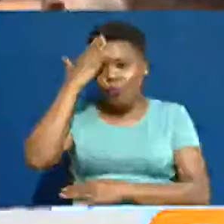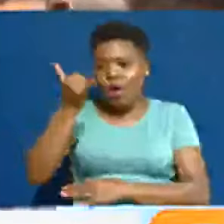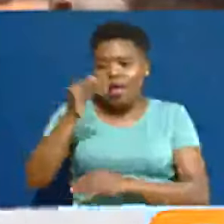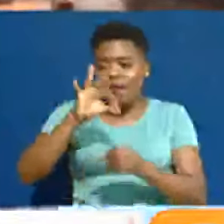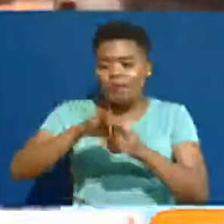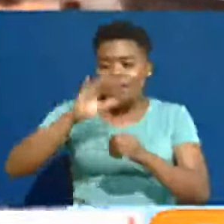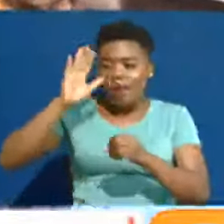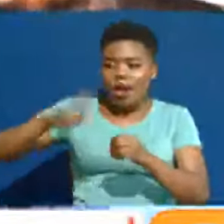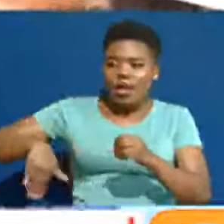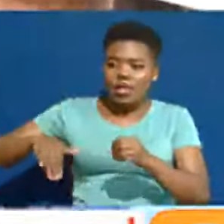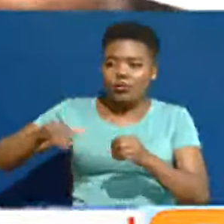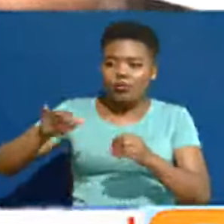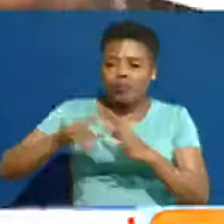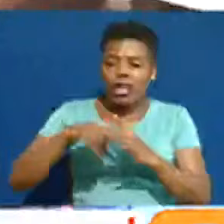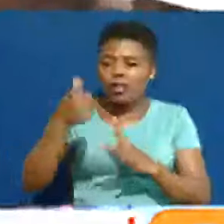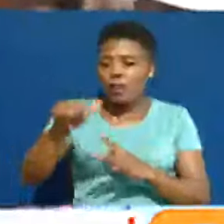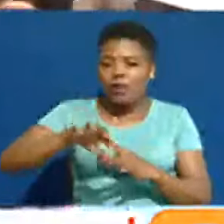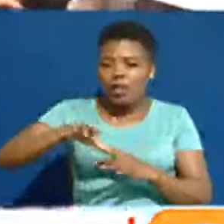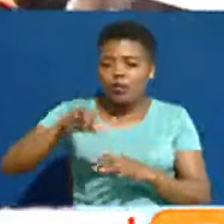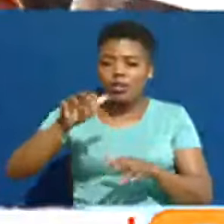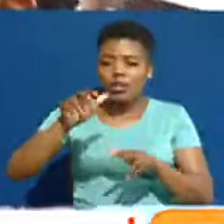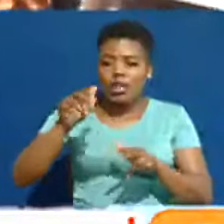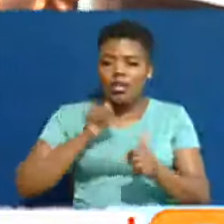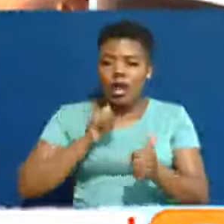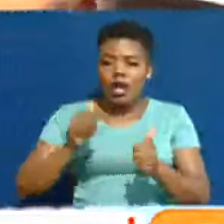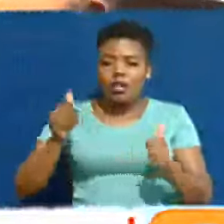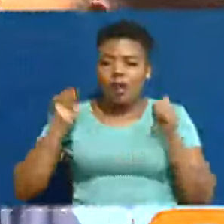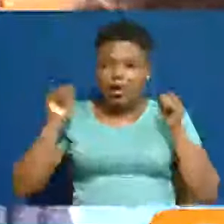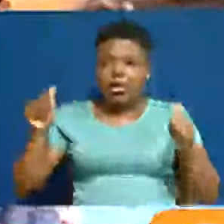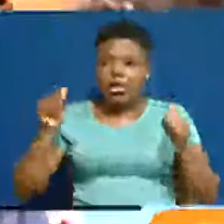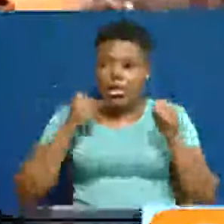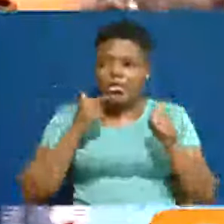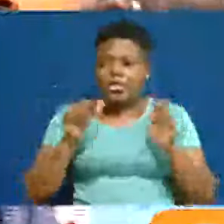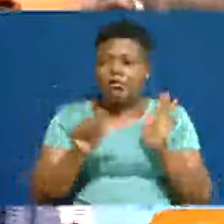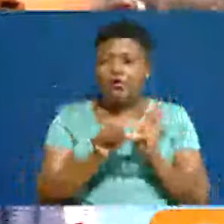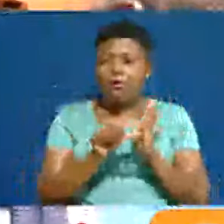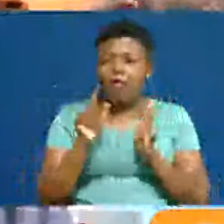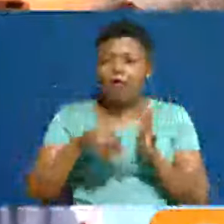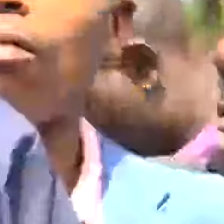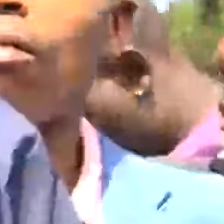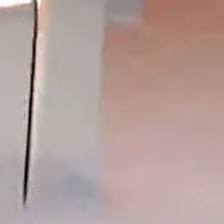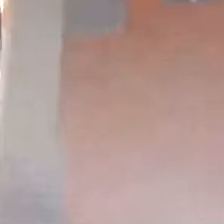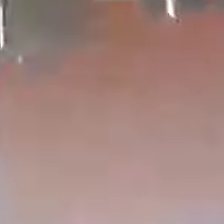hujaanza kufanyika katika kaunti ya Nyamira, na wameniambia ni shida iko katika Kenya yote.